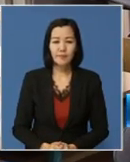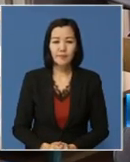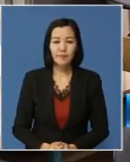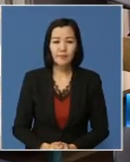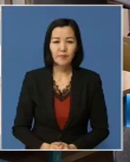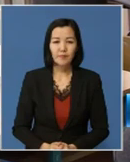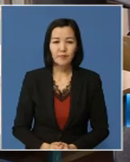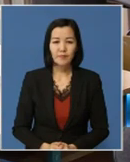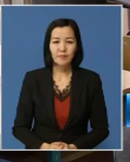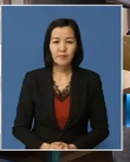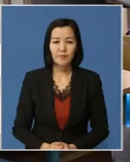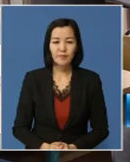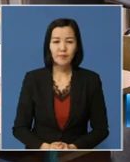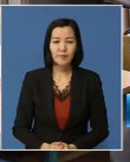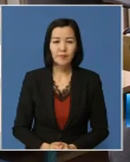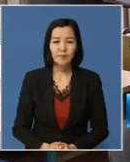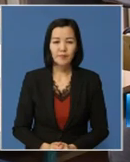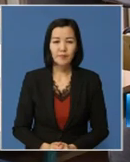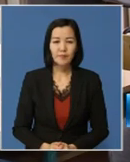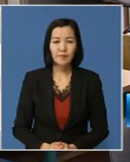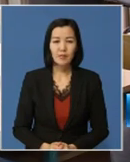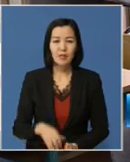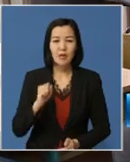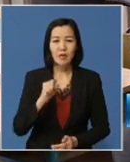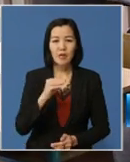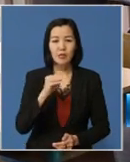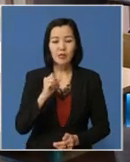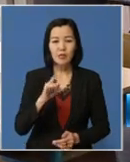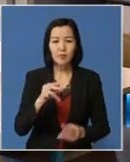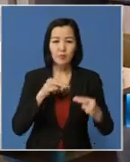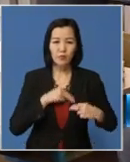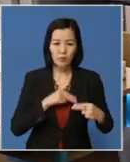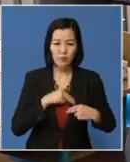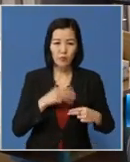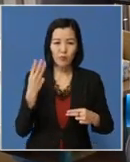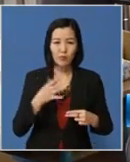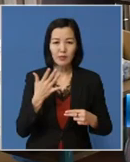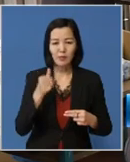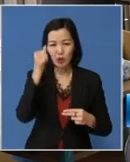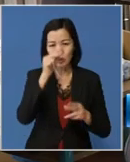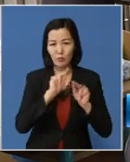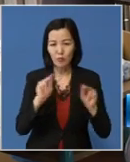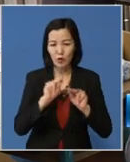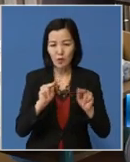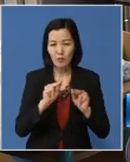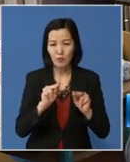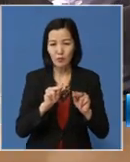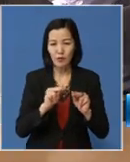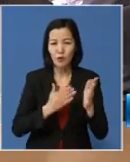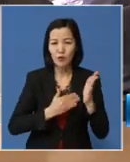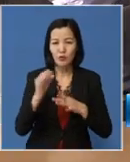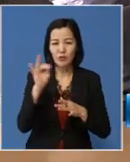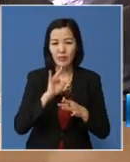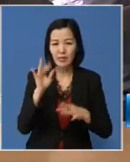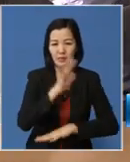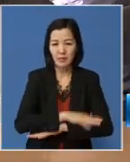қалыптасуының аяқталуы. Ажар Кенгісханқызының ұстаздық еткеніне 35 жыл болды. Жоғары санаттағы мұғалім тарих пәнінен сабақ